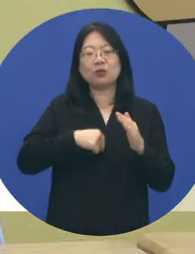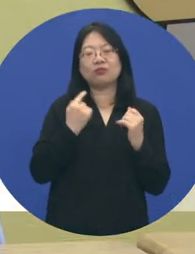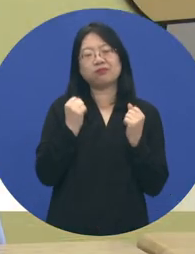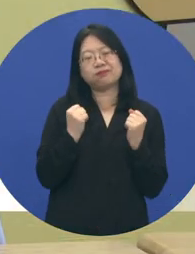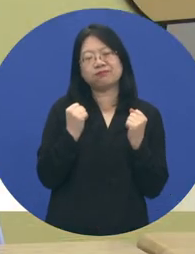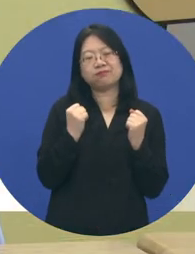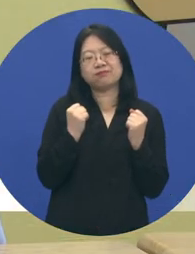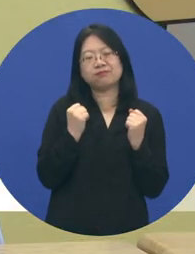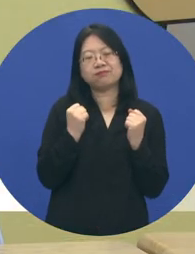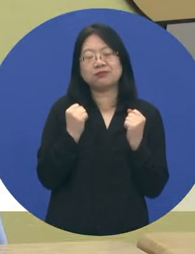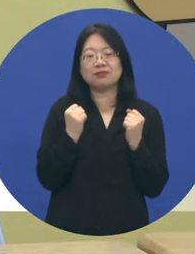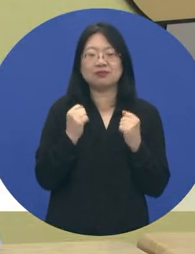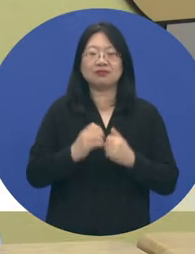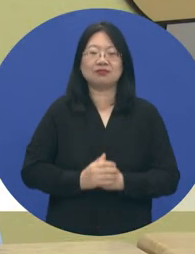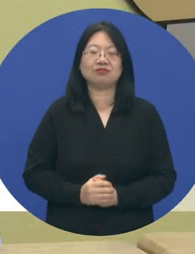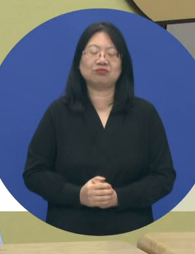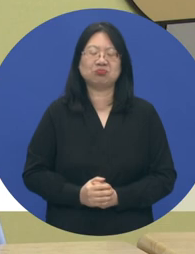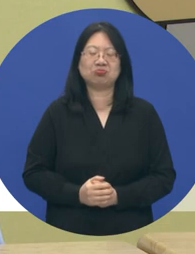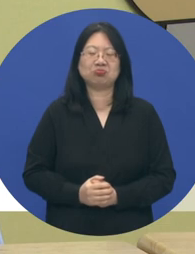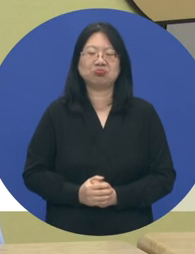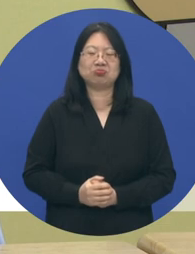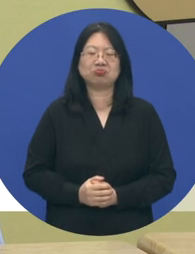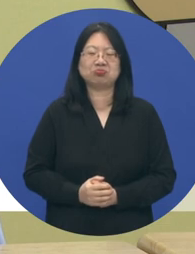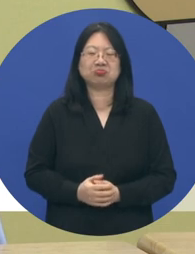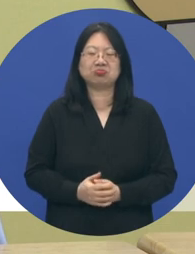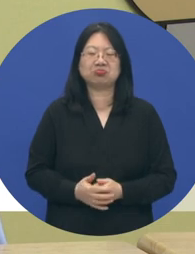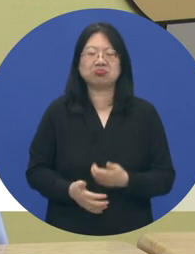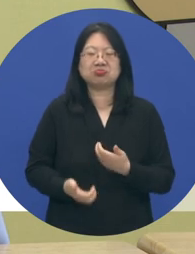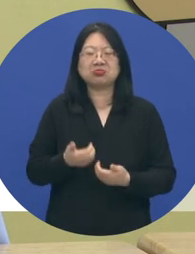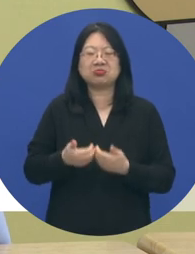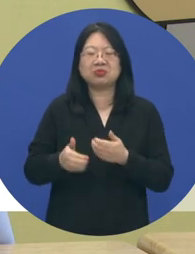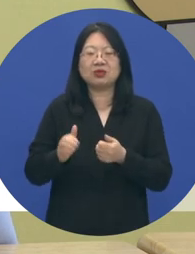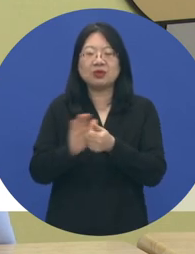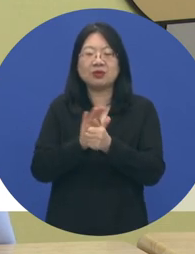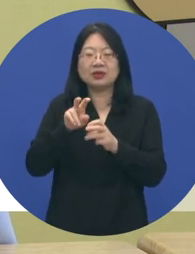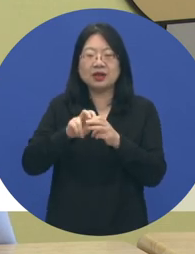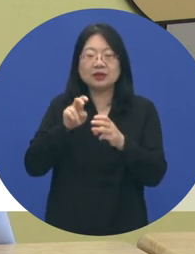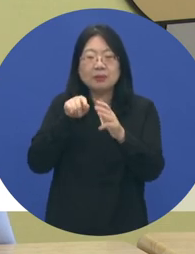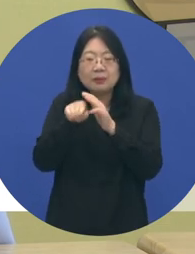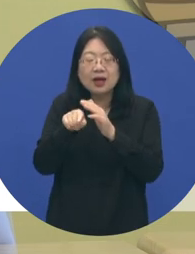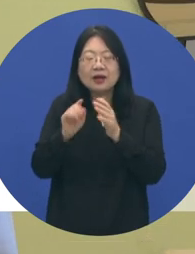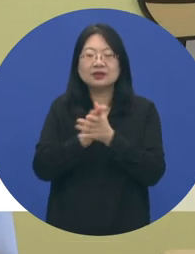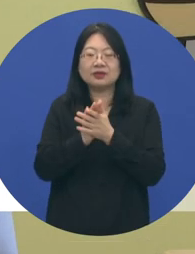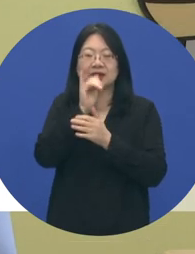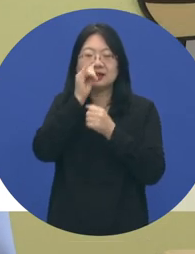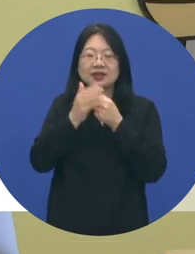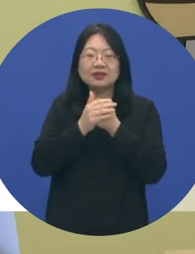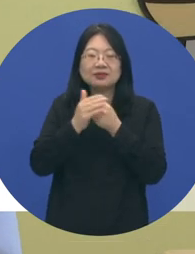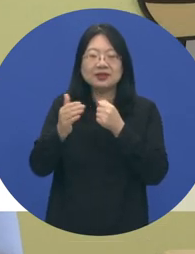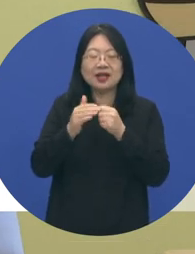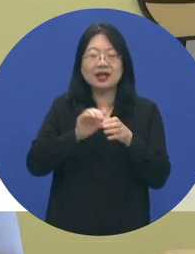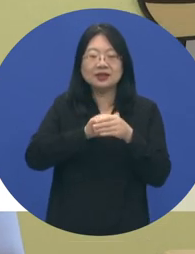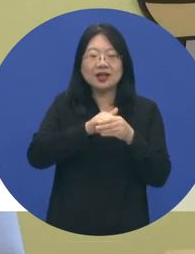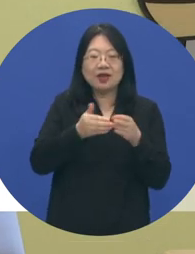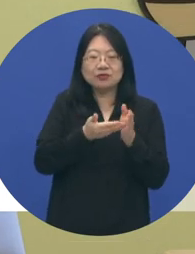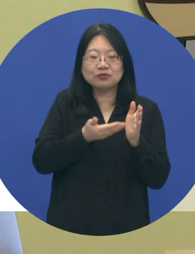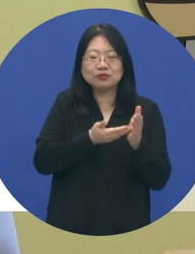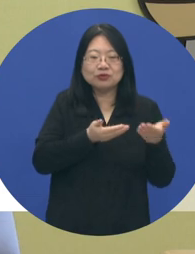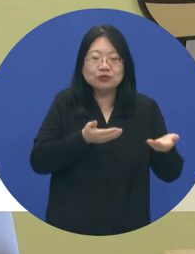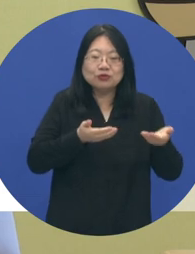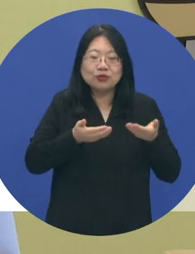집에 혼자 있는 것도 좀 그렇고 돌봄센터 있으면 친구들도 있으니까 된장국도 나왔는데